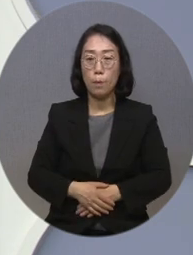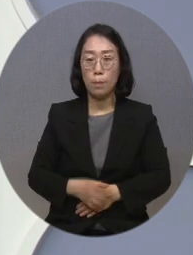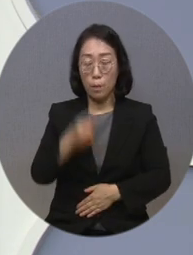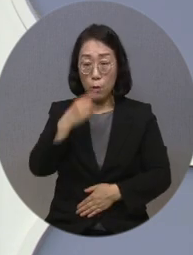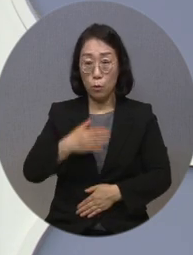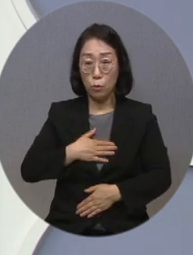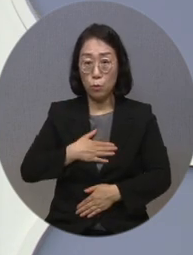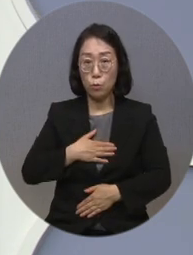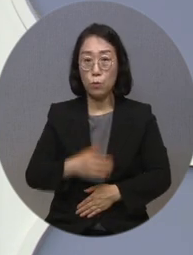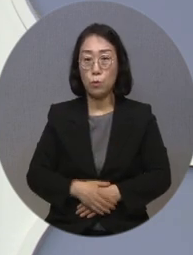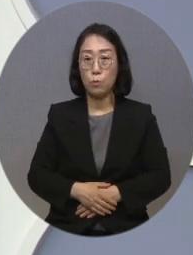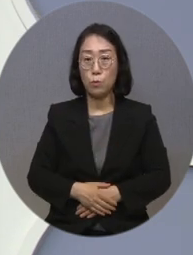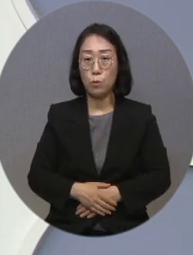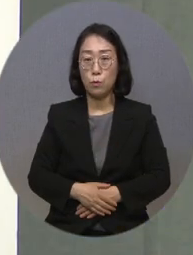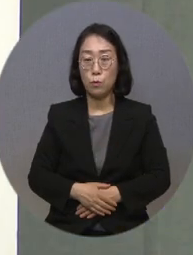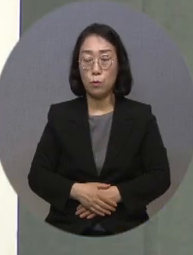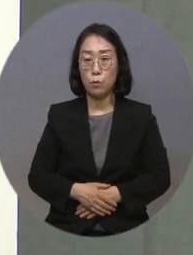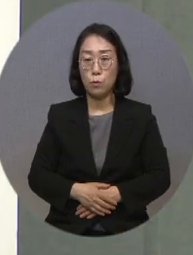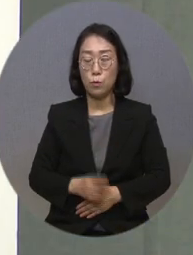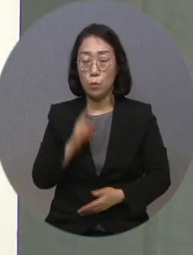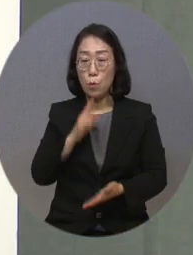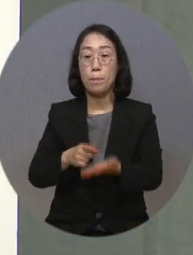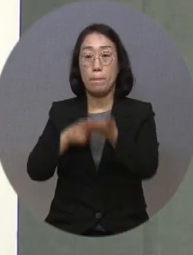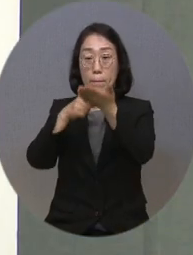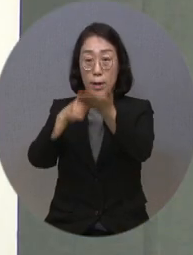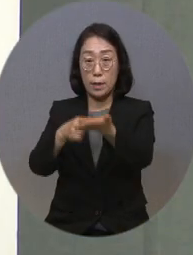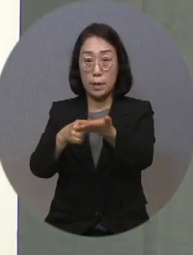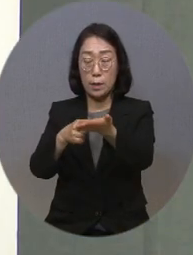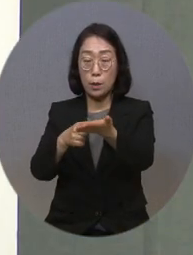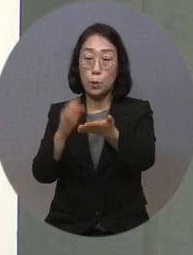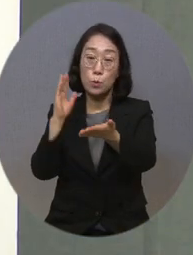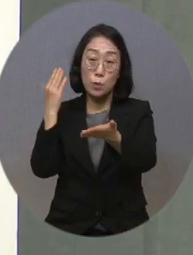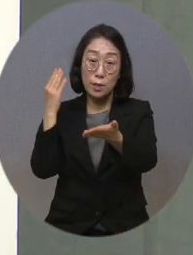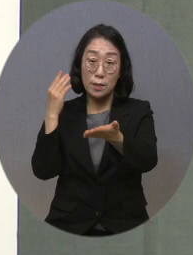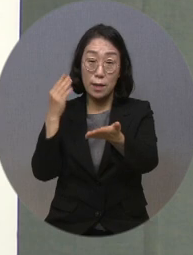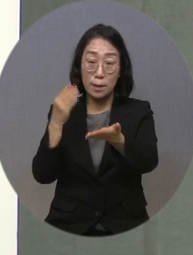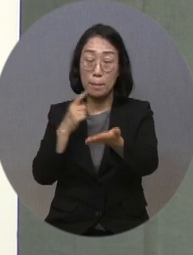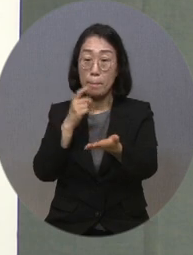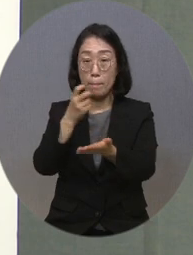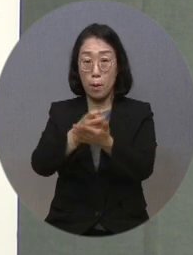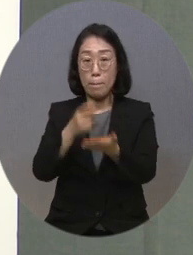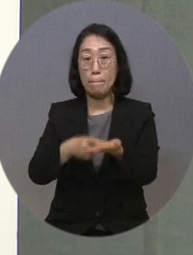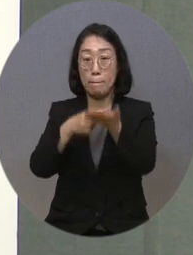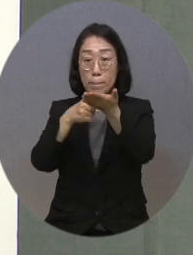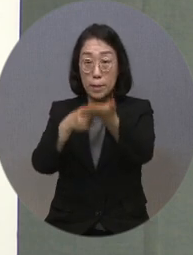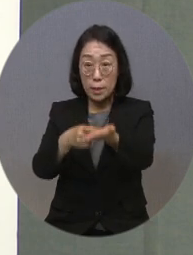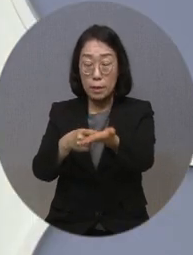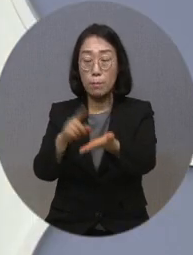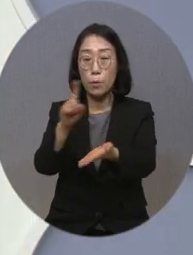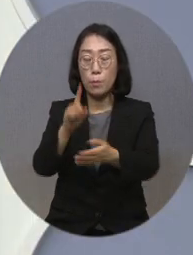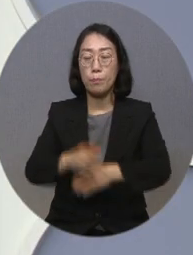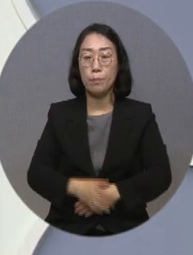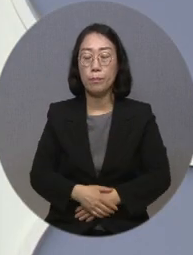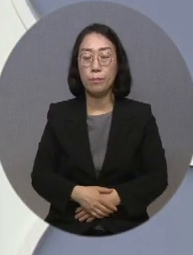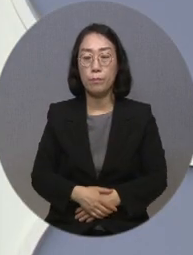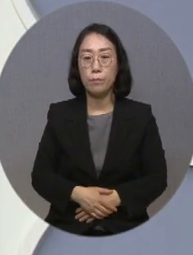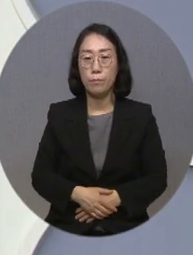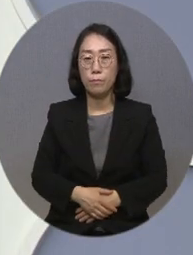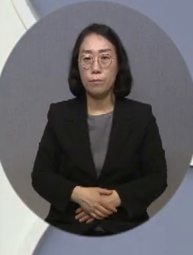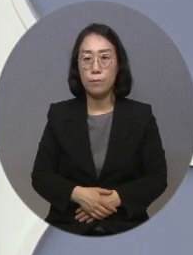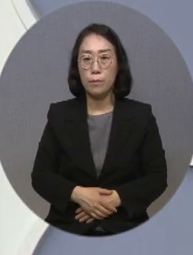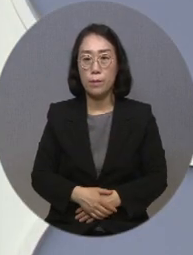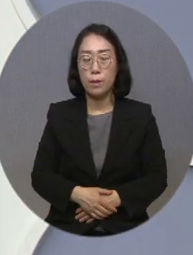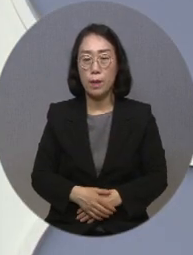뭐 하나 또 대표 발의를 한 20일 사이에 몇 개를 했는데 그 중에 하나가 지금 있는데